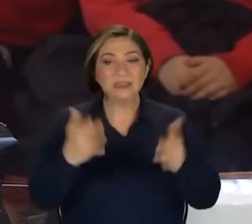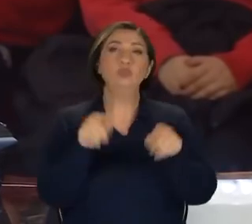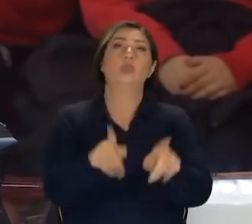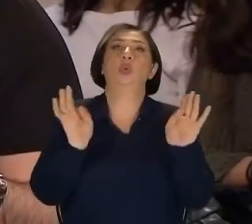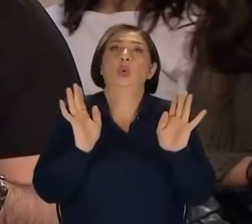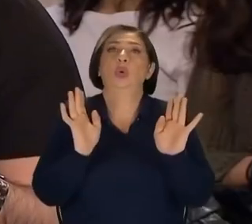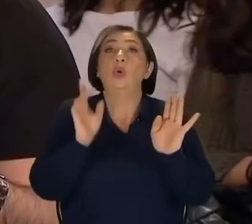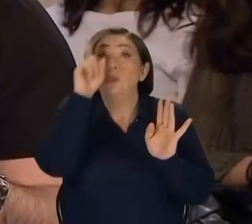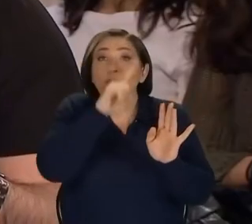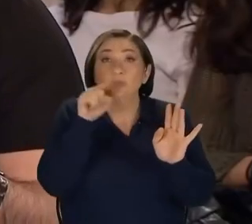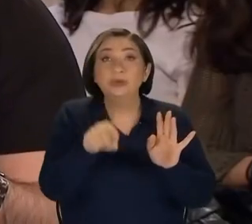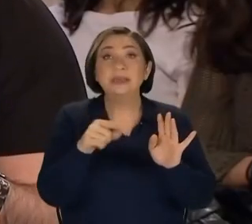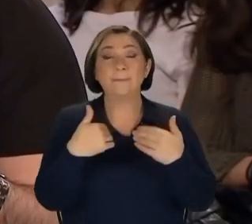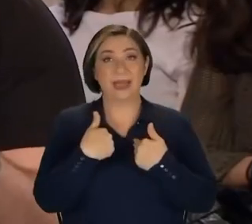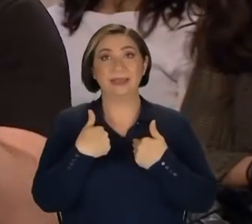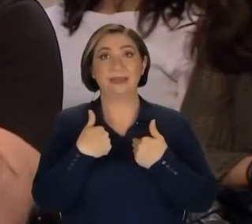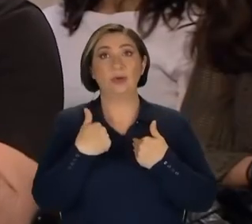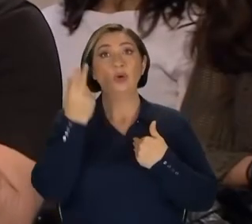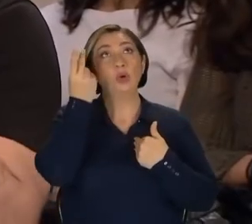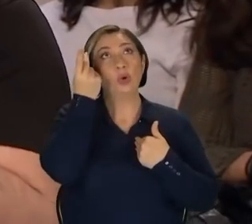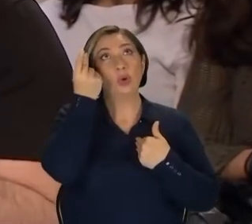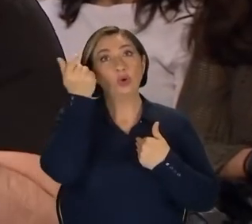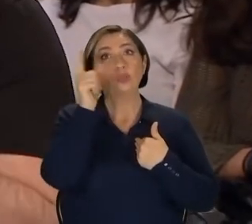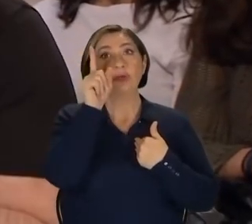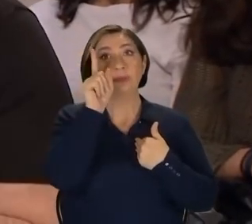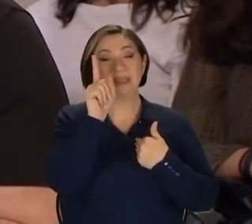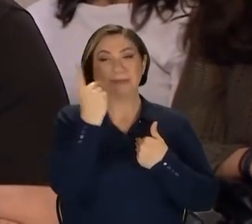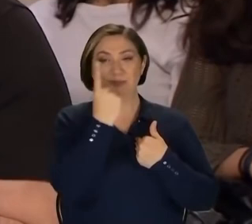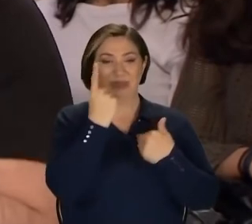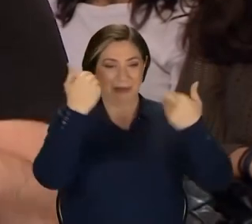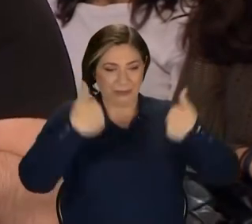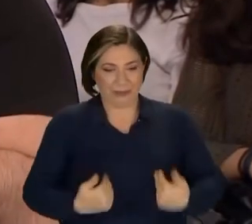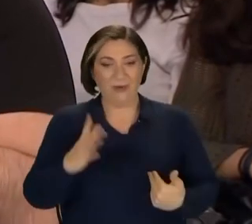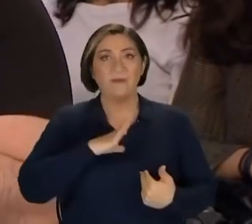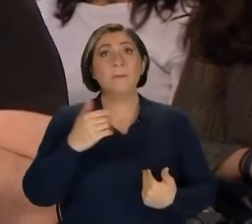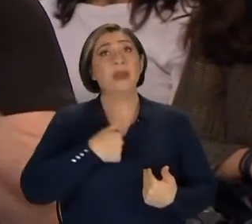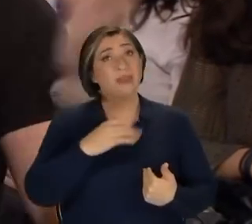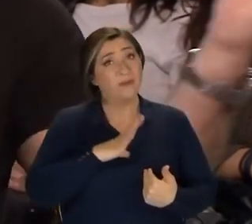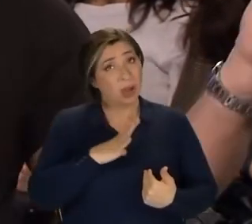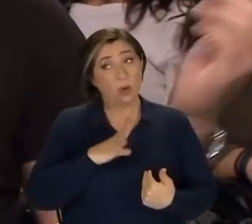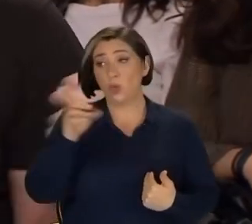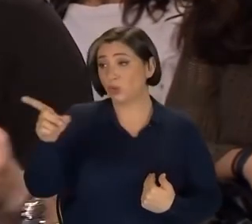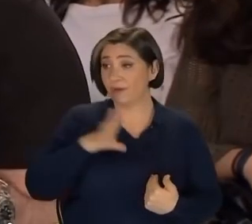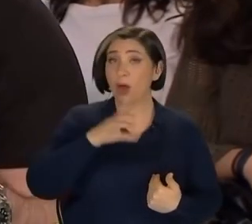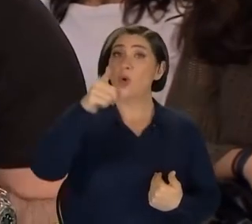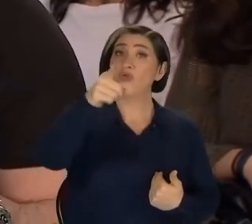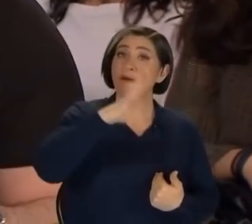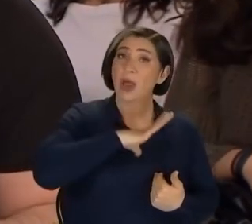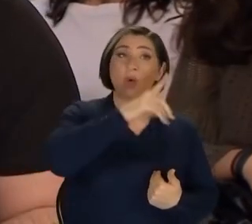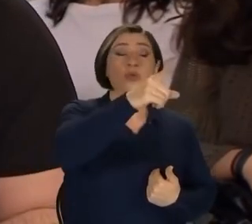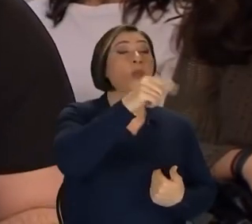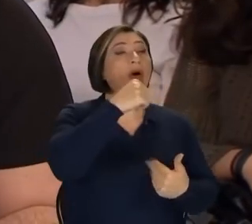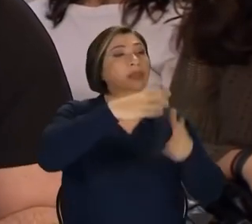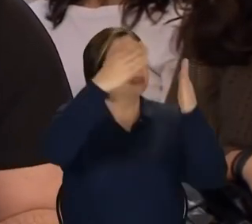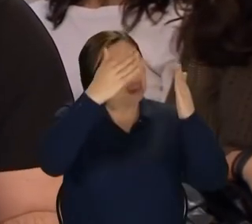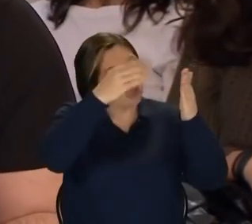bu. Dolayısıyla ben unuttuğumuz bir versiyonumuz var bizim. Benim de var. Onun da var. Yani bu